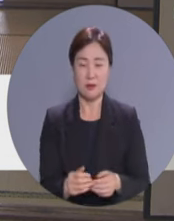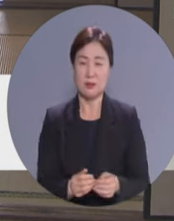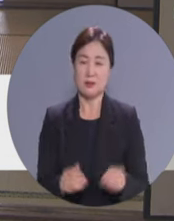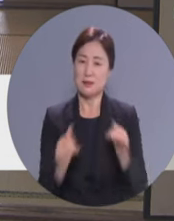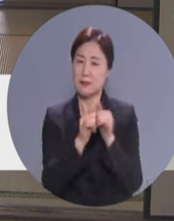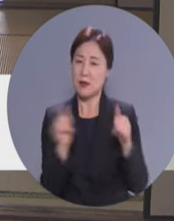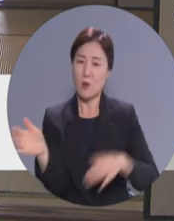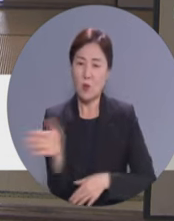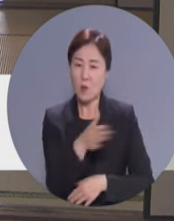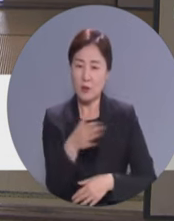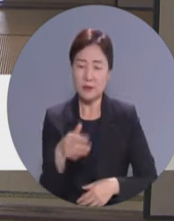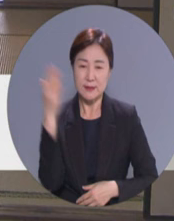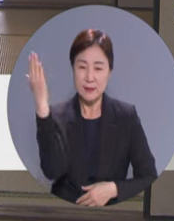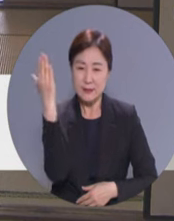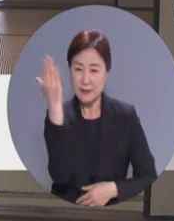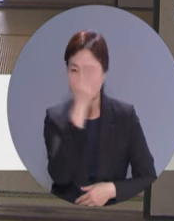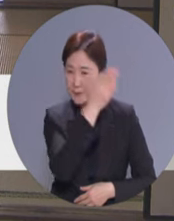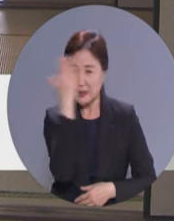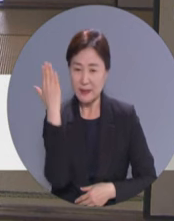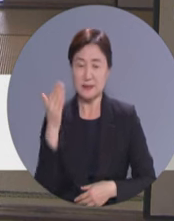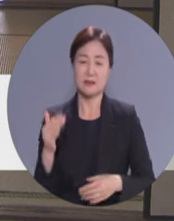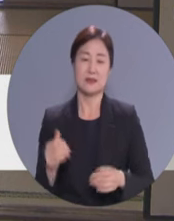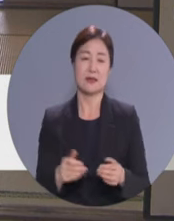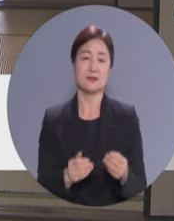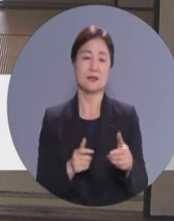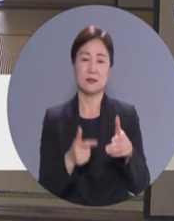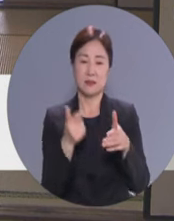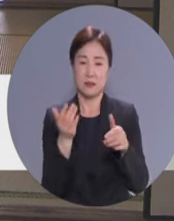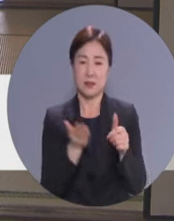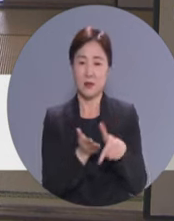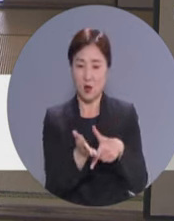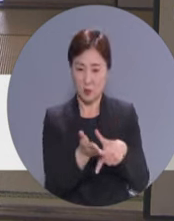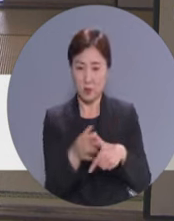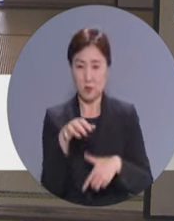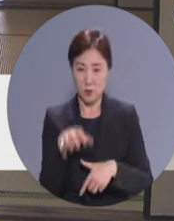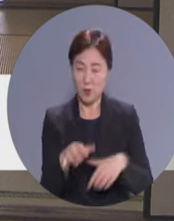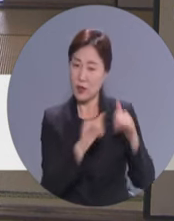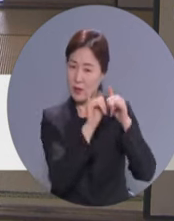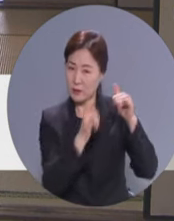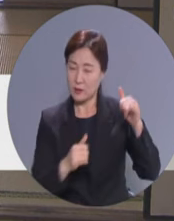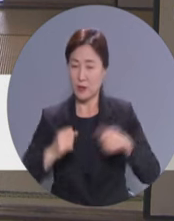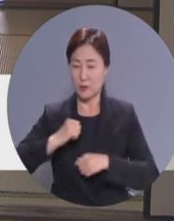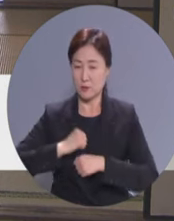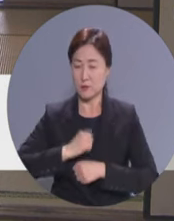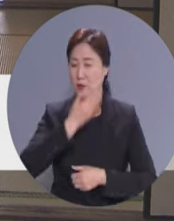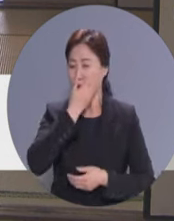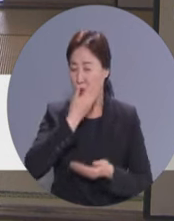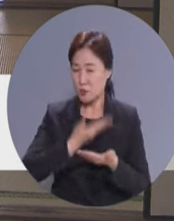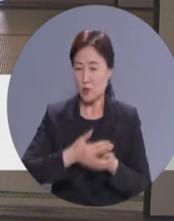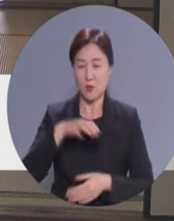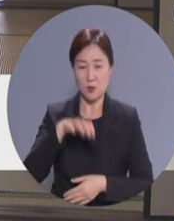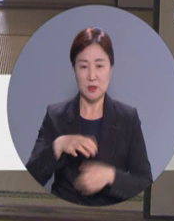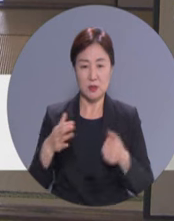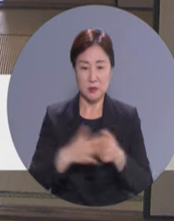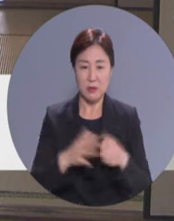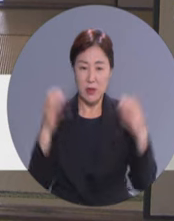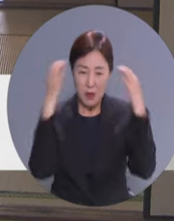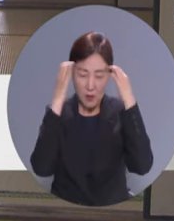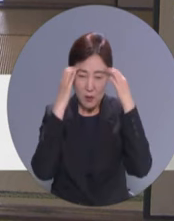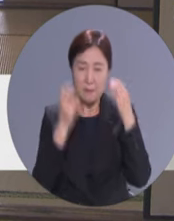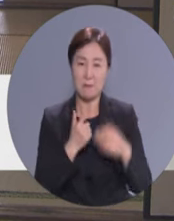닿지 않은 청정 섬이지만 근대 화식이 군사적 요충지로 활용되면서 순환의 역사를 간직한 섬이기도